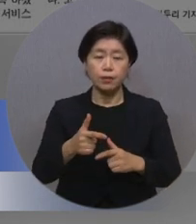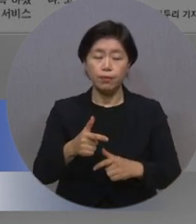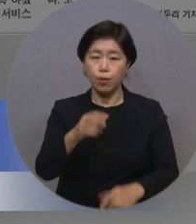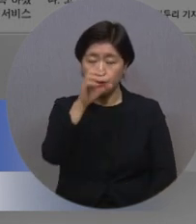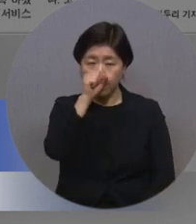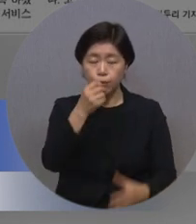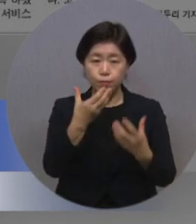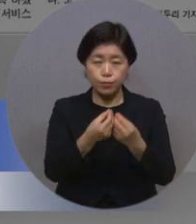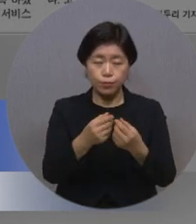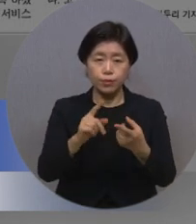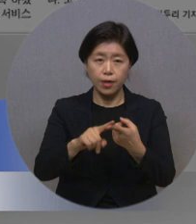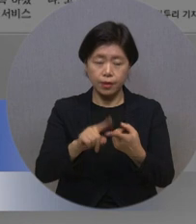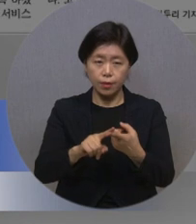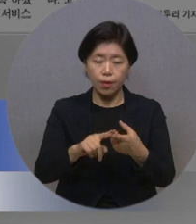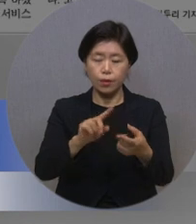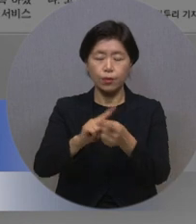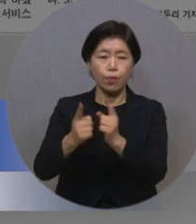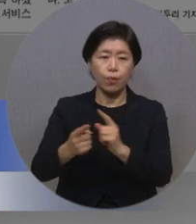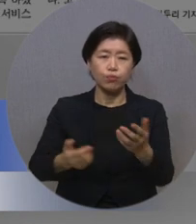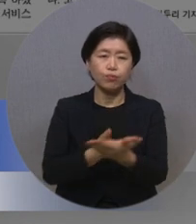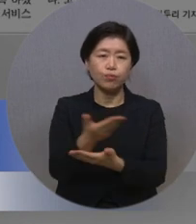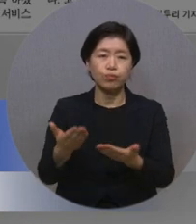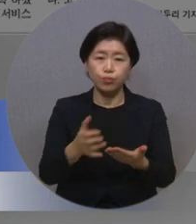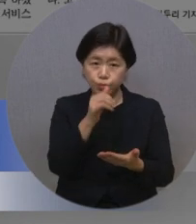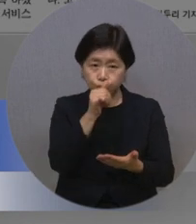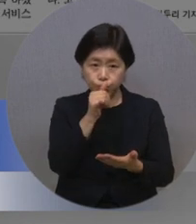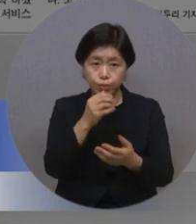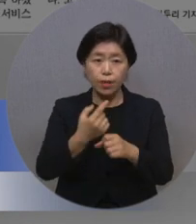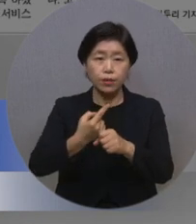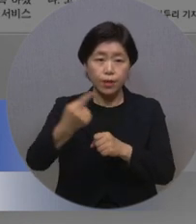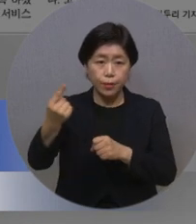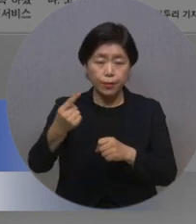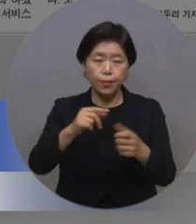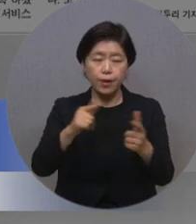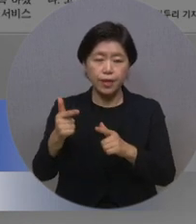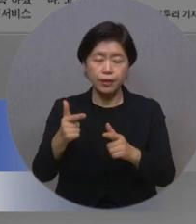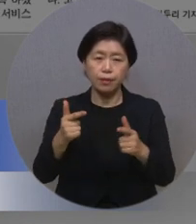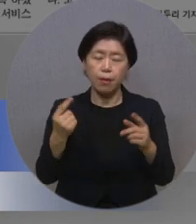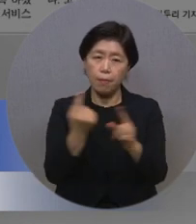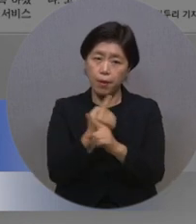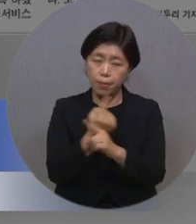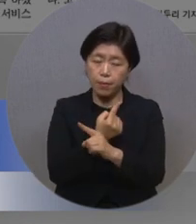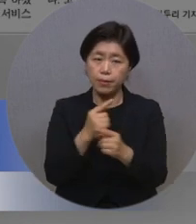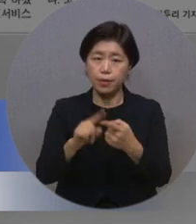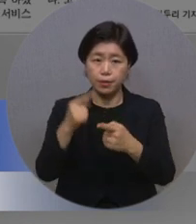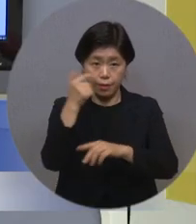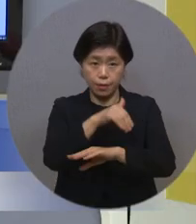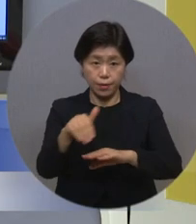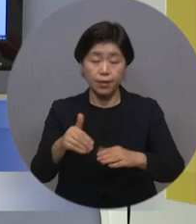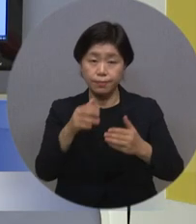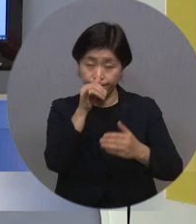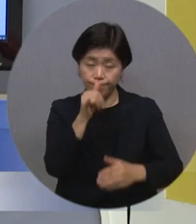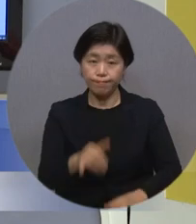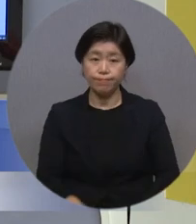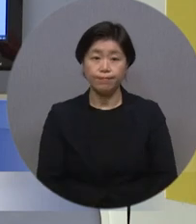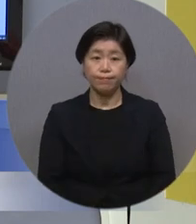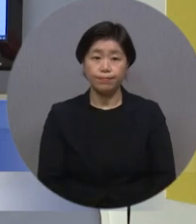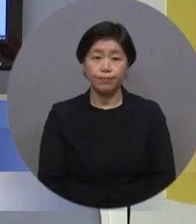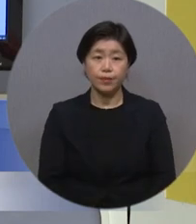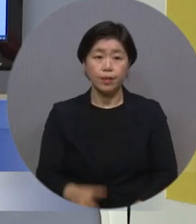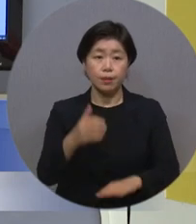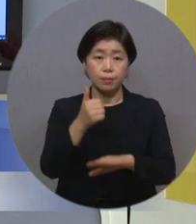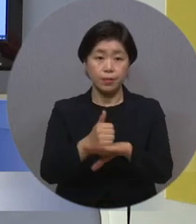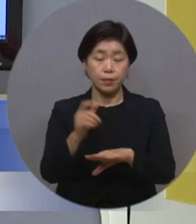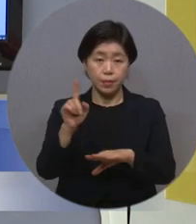공유하고이 내년에도 민원행정 서비스를 지속해서 개선해 나갈 계획이라고 밝혔습니다 마지막